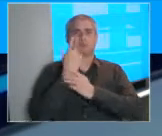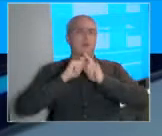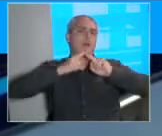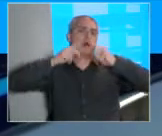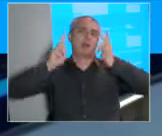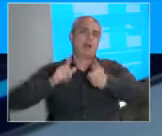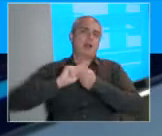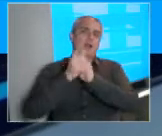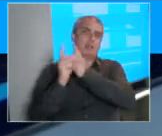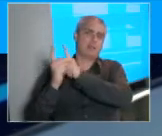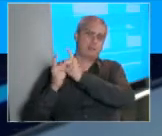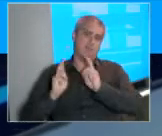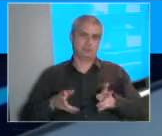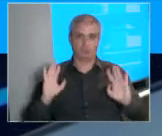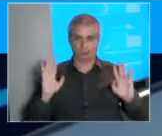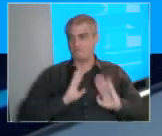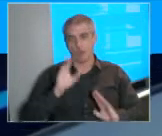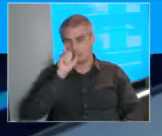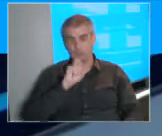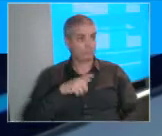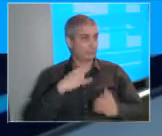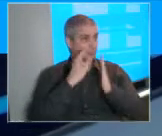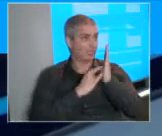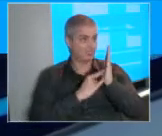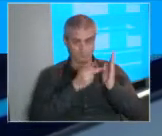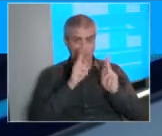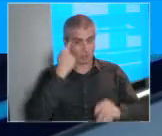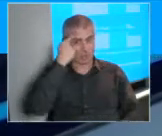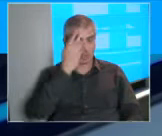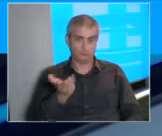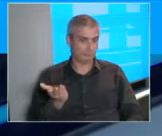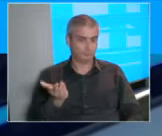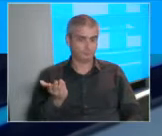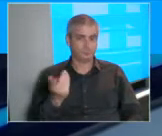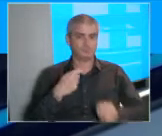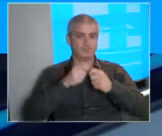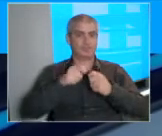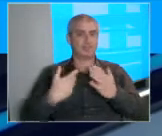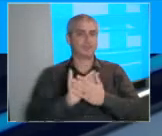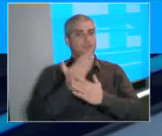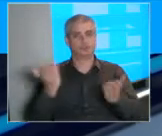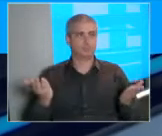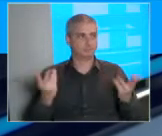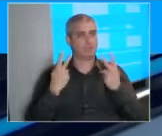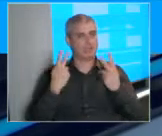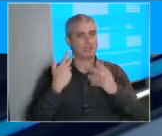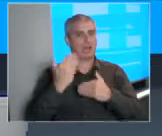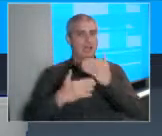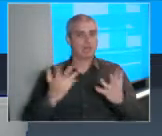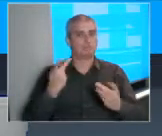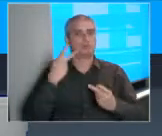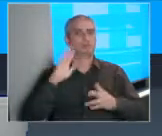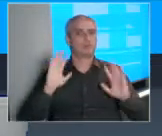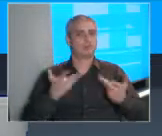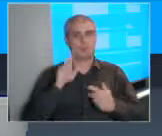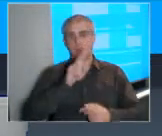כל האלטרנטיבות האפשריות והלא מזהמות. חקיקה שאת יכולה לחשוב עליה לחברי הכנסת החדשים ש... כדאי לקדם אותה כמה שיותר